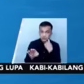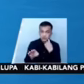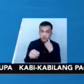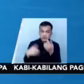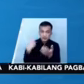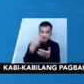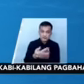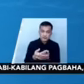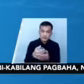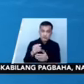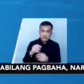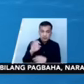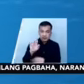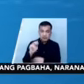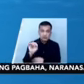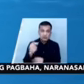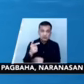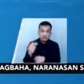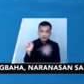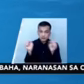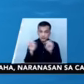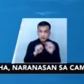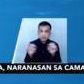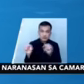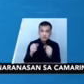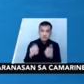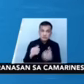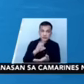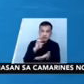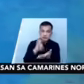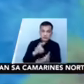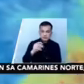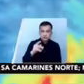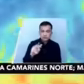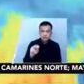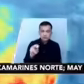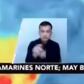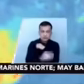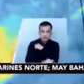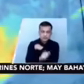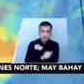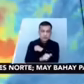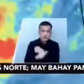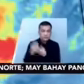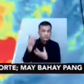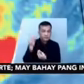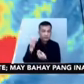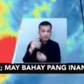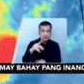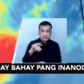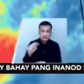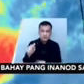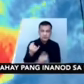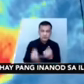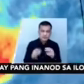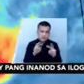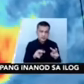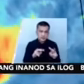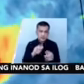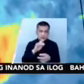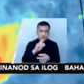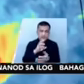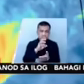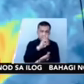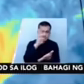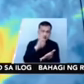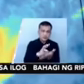itong Bagyong Enteng. Diyan po yan sa may Kasigunan, Aurora. At sa latest bulletin po ng PAGASA, huling namataan ang sentro ng Bagyong Enteng.